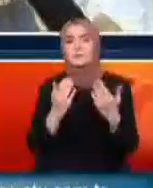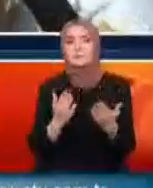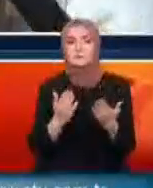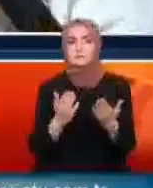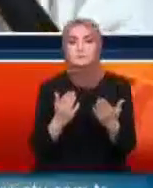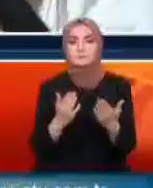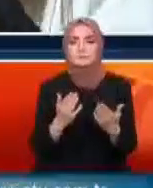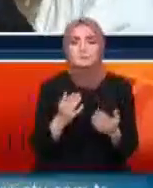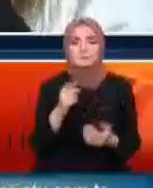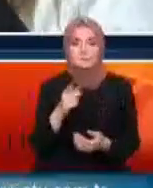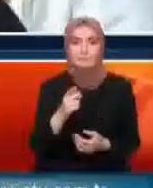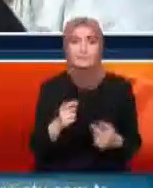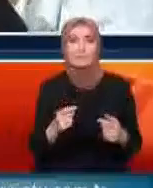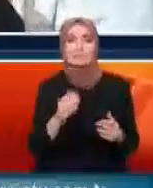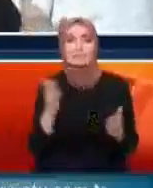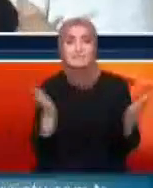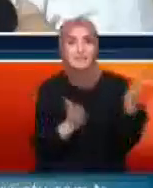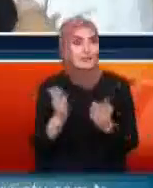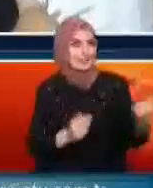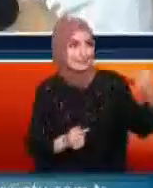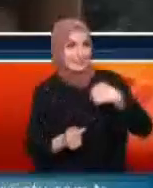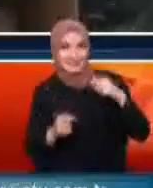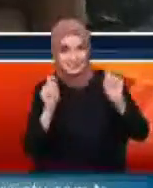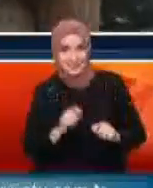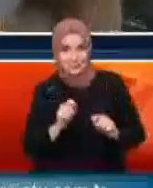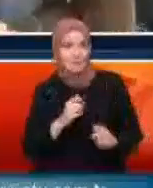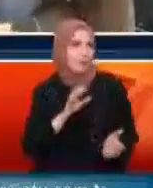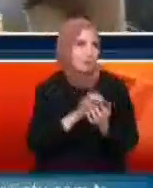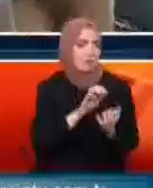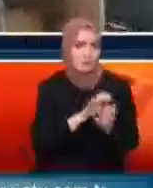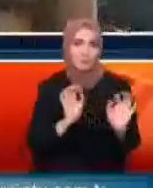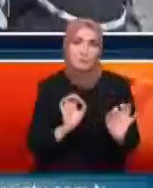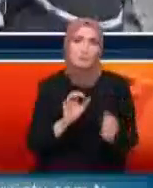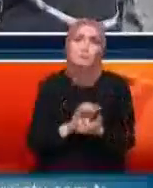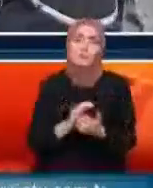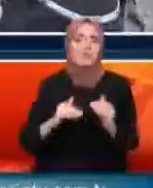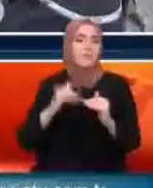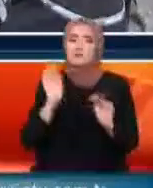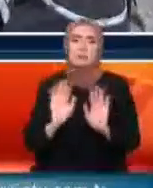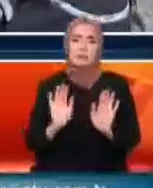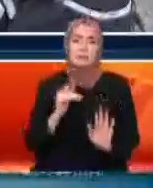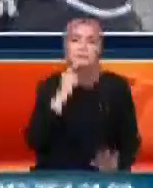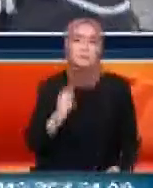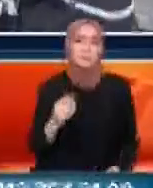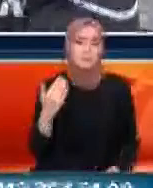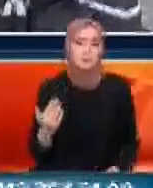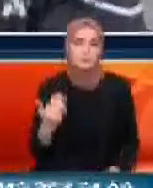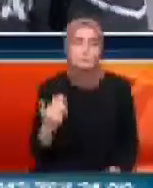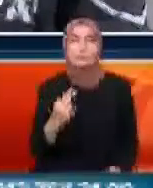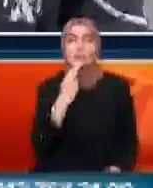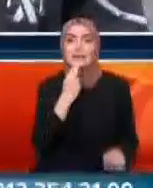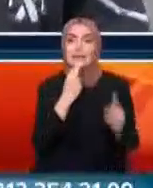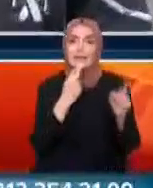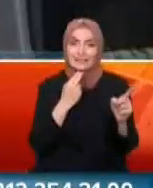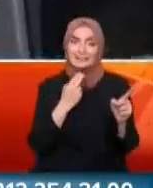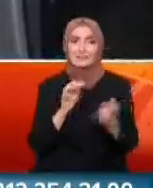yapma durumu söz konusu ve bundan fazlası değil Nero'nun yaptığı. Aşırı üzgünüm, hiçbir şey söyleyemiyorum. Kadınla tartışınca köpek de